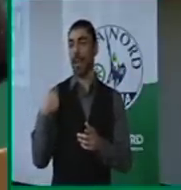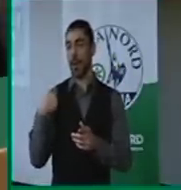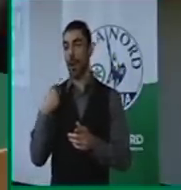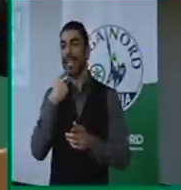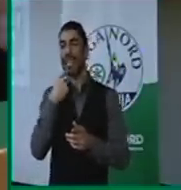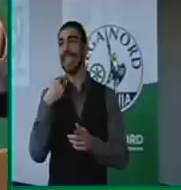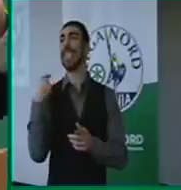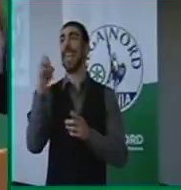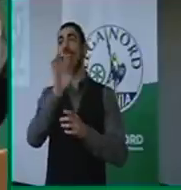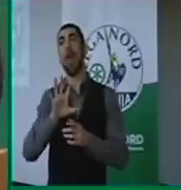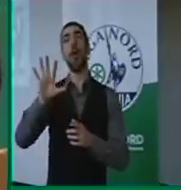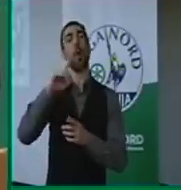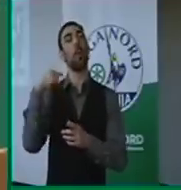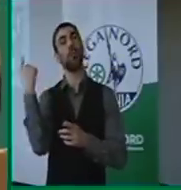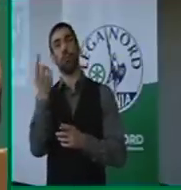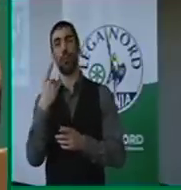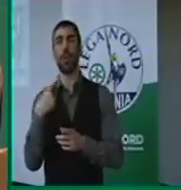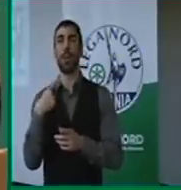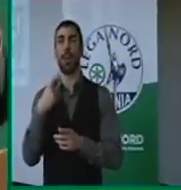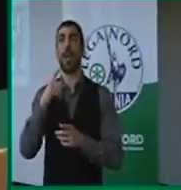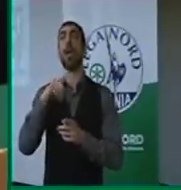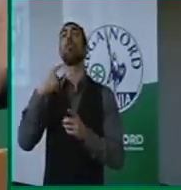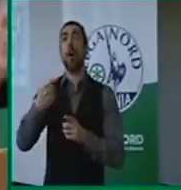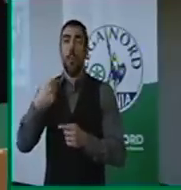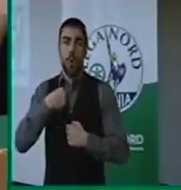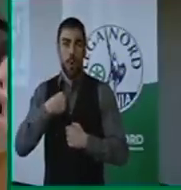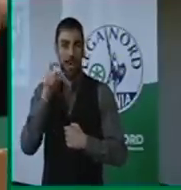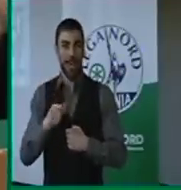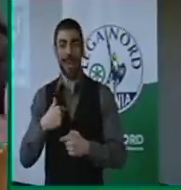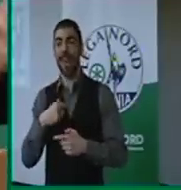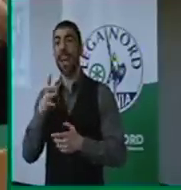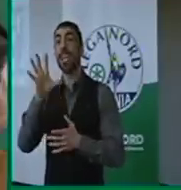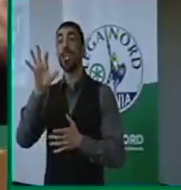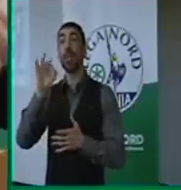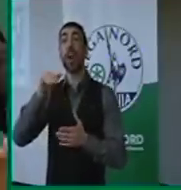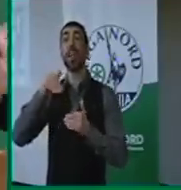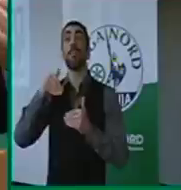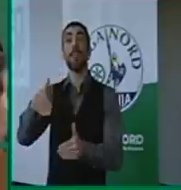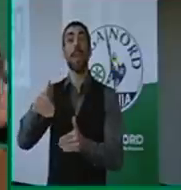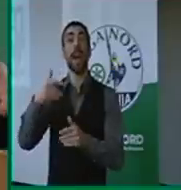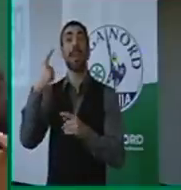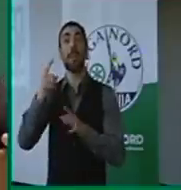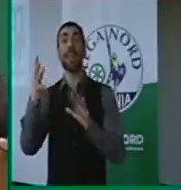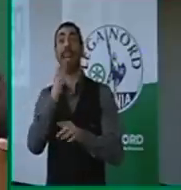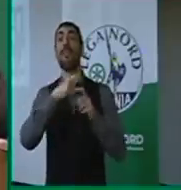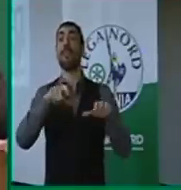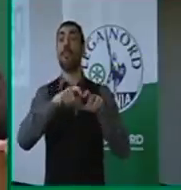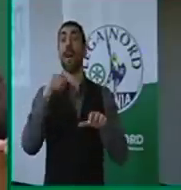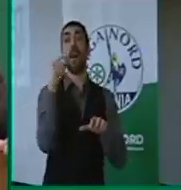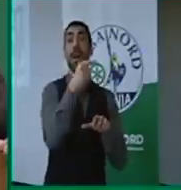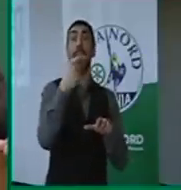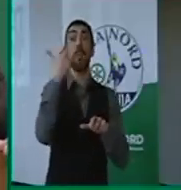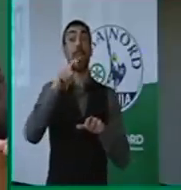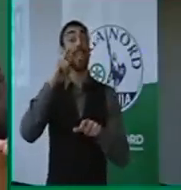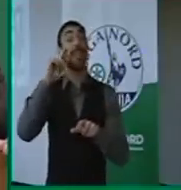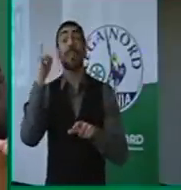noi intesi Europa tutta no ma soprattutto poi Dopo noi 50 miliardi per salvare le sue banche sennò erano tutti